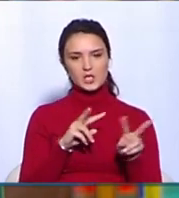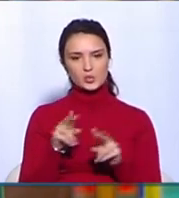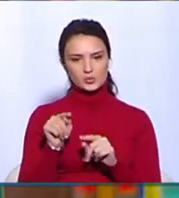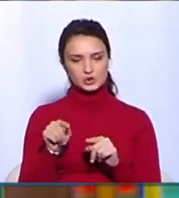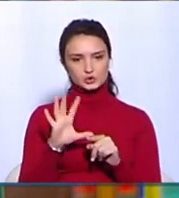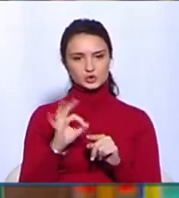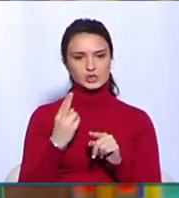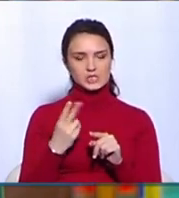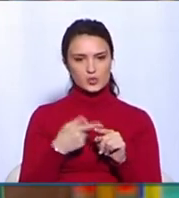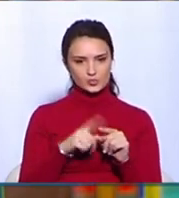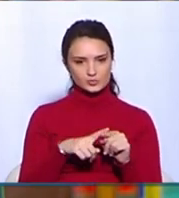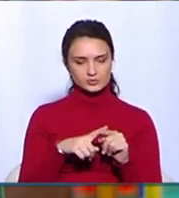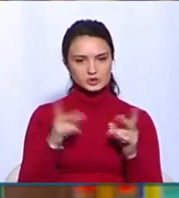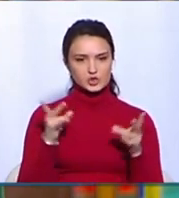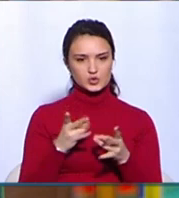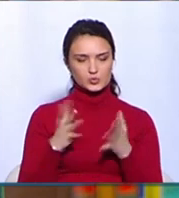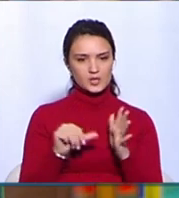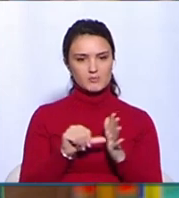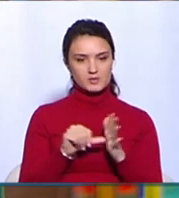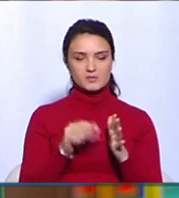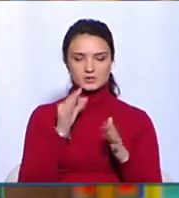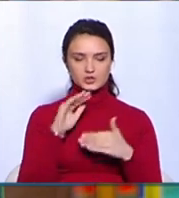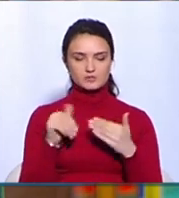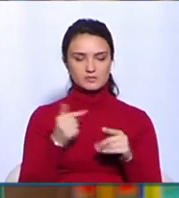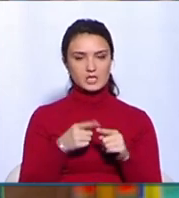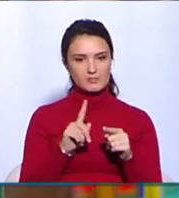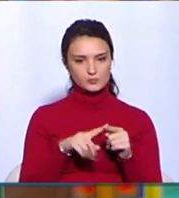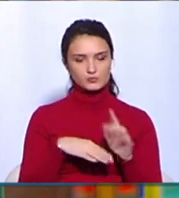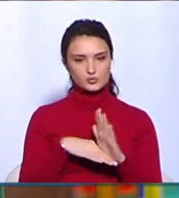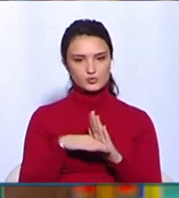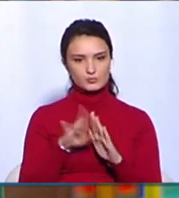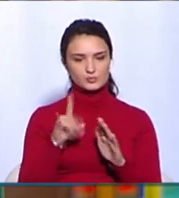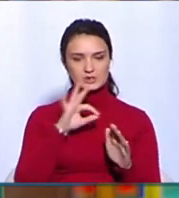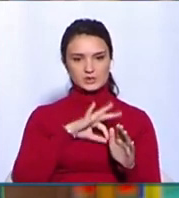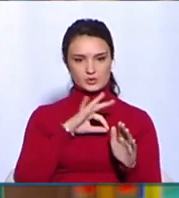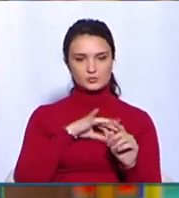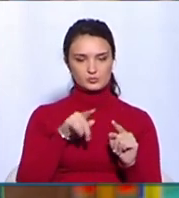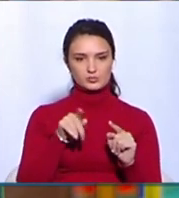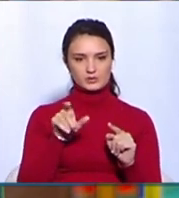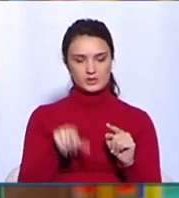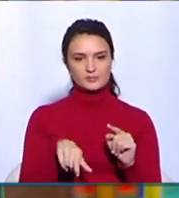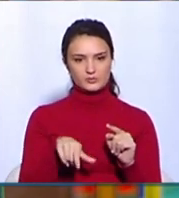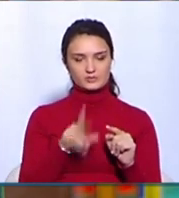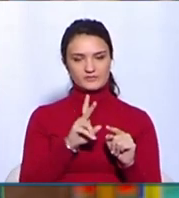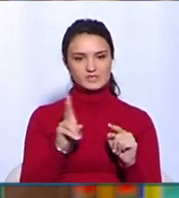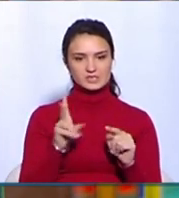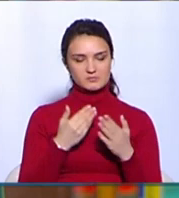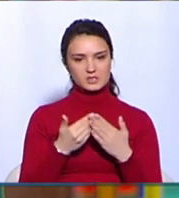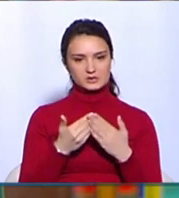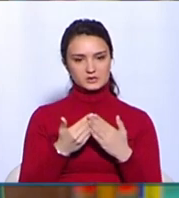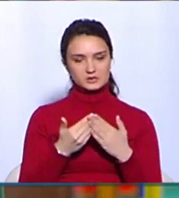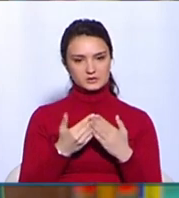რეჟიმში, სოციალური მუშაკი თუ საჭიროა დახმარება და ასე შემდეგ. ამიტომ ჯობია ისარგებლოთ ინსტრუქტორით, რომელიც